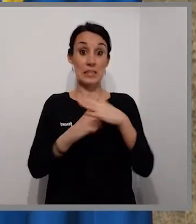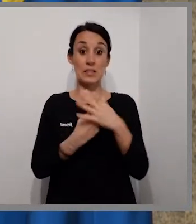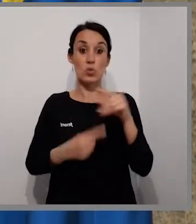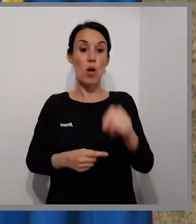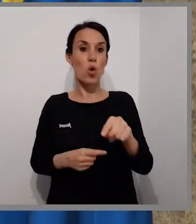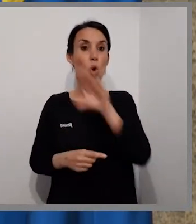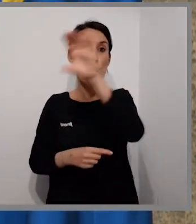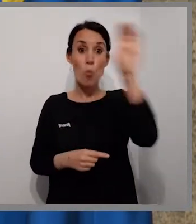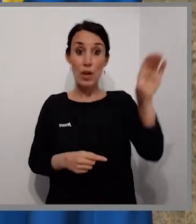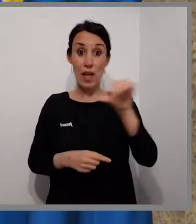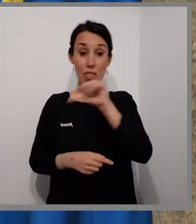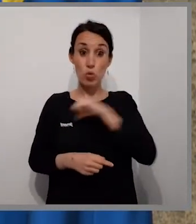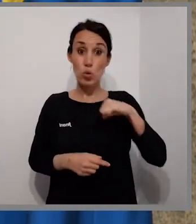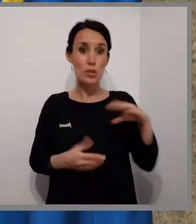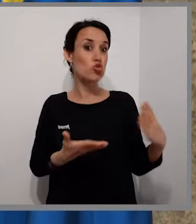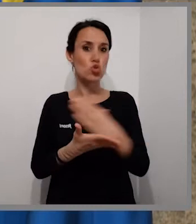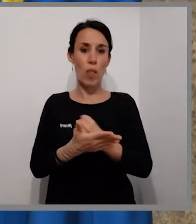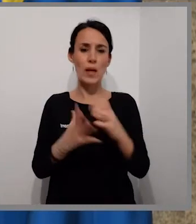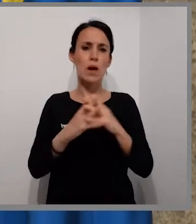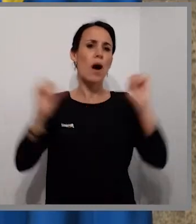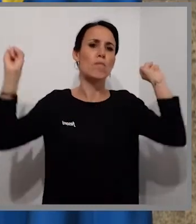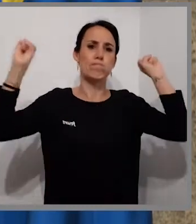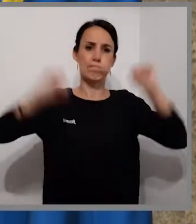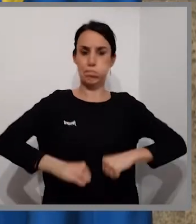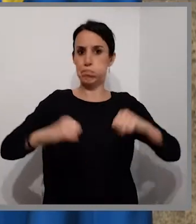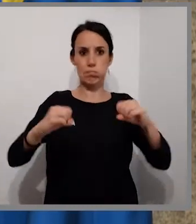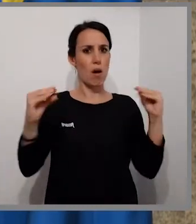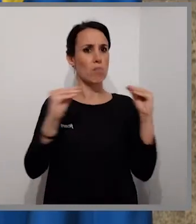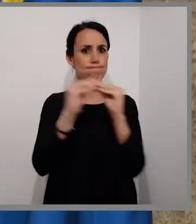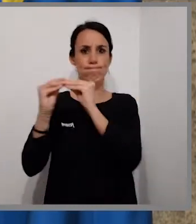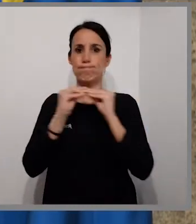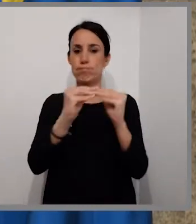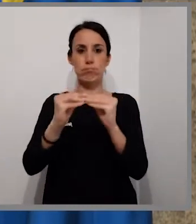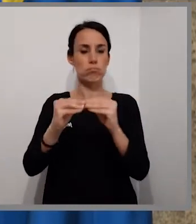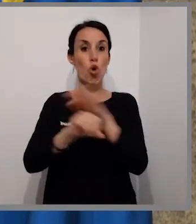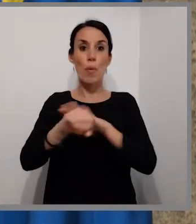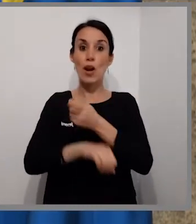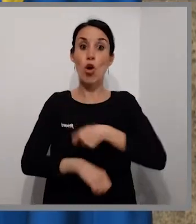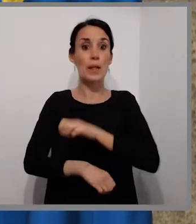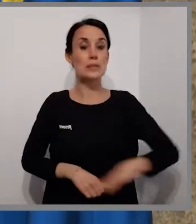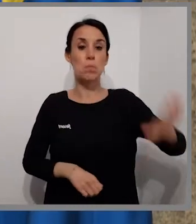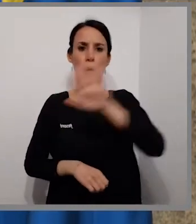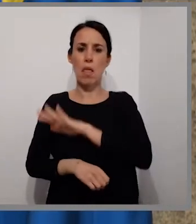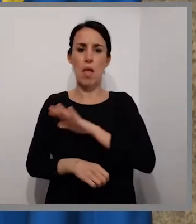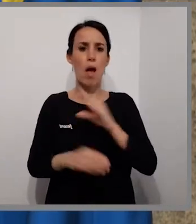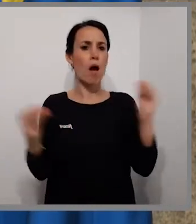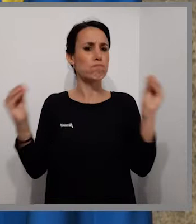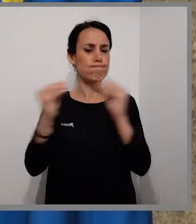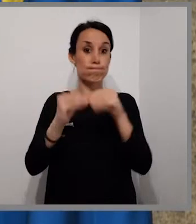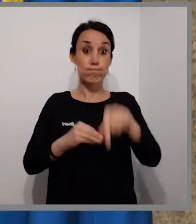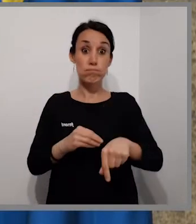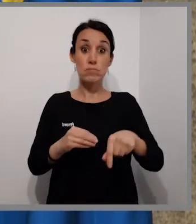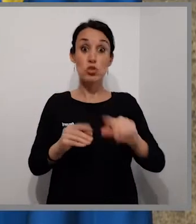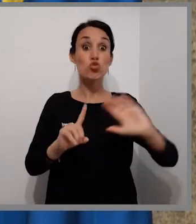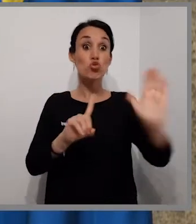aquest context, totes les comunitats autònomes estem d'acord amb el govern d'Espanya que